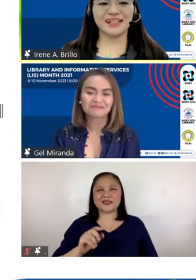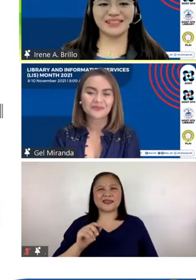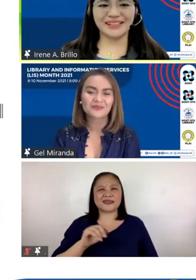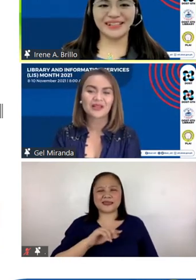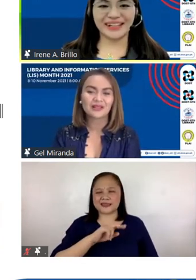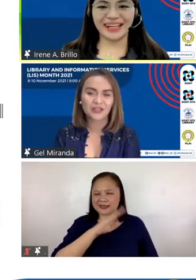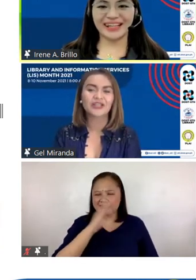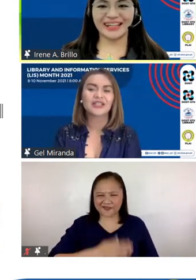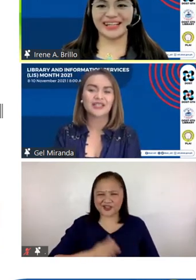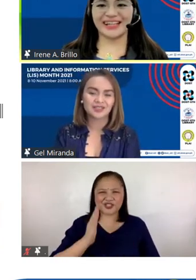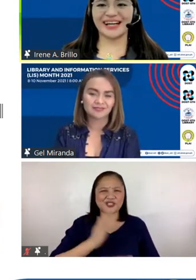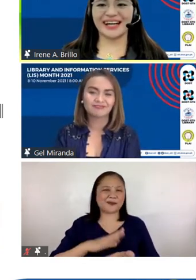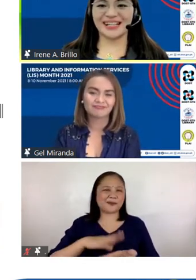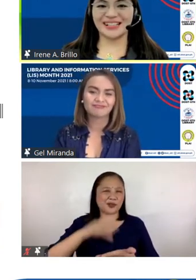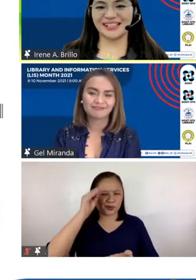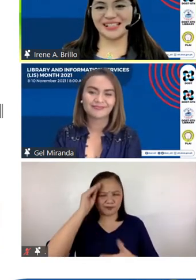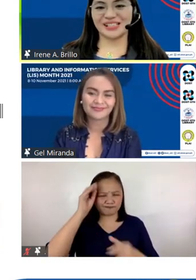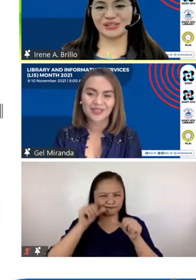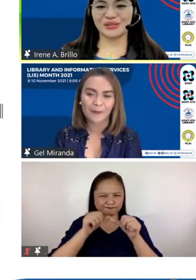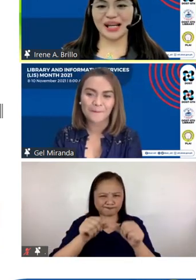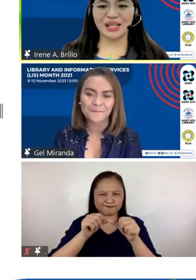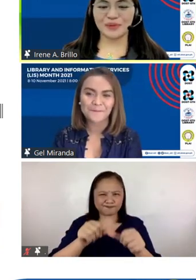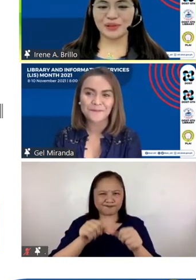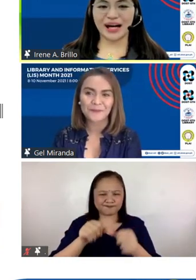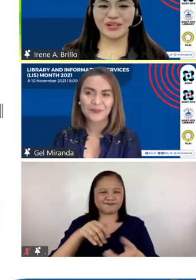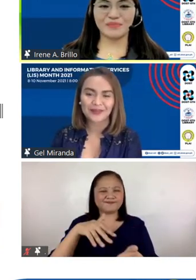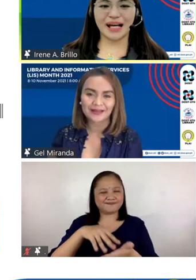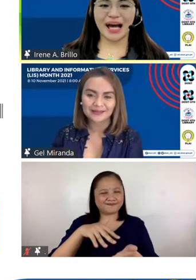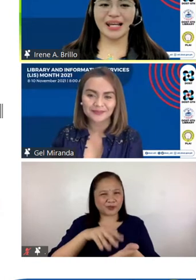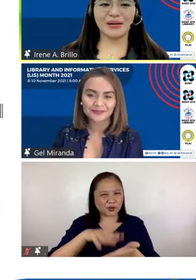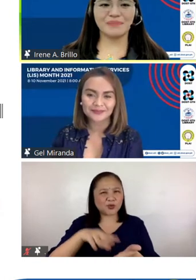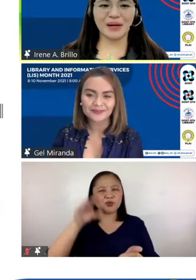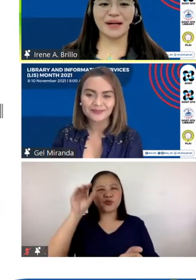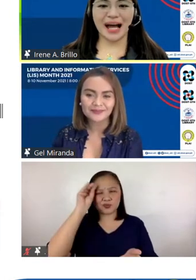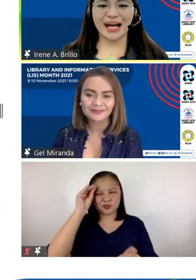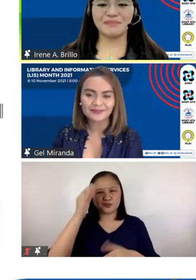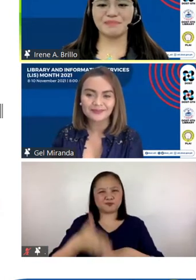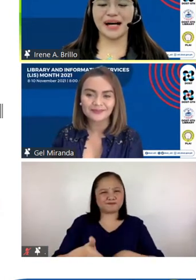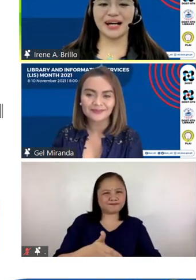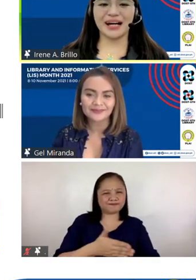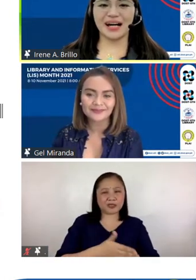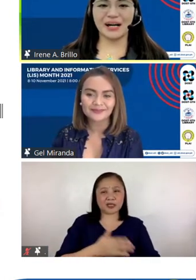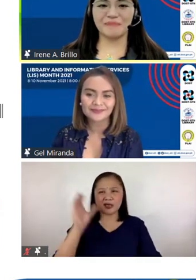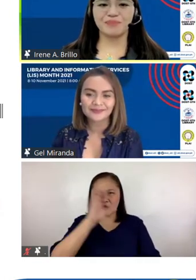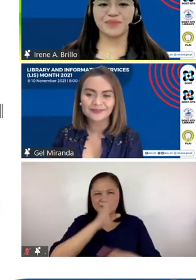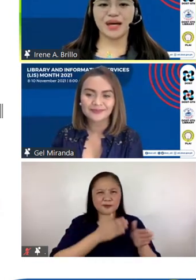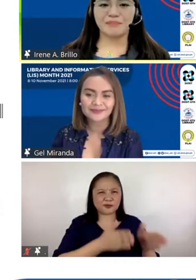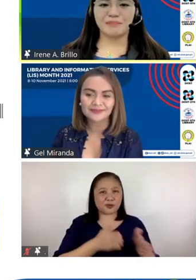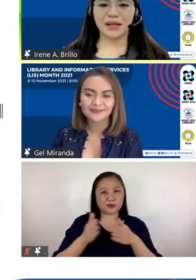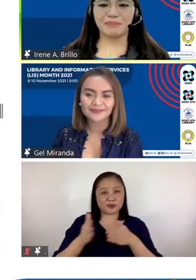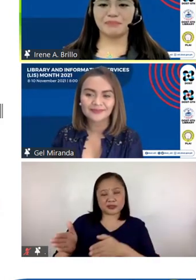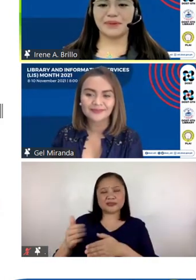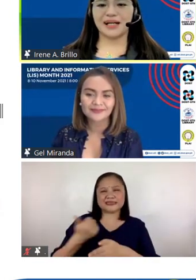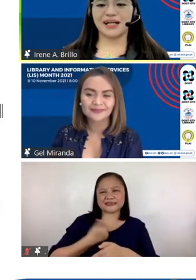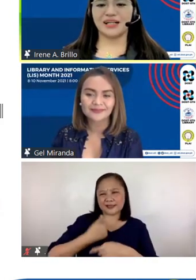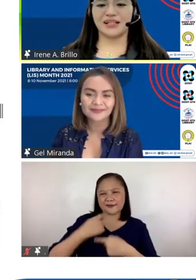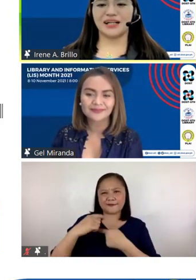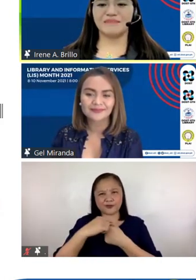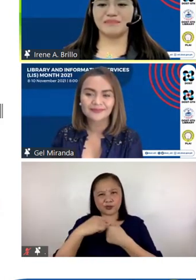stop learning. Ayan. So, lagi po tayong maghahanap ng paraan para